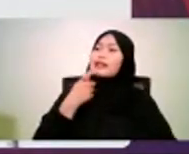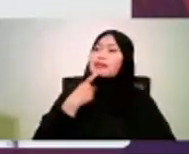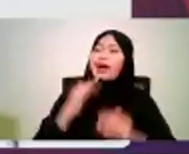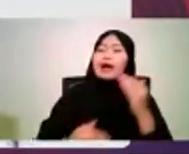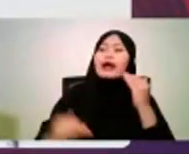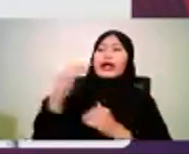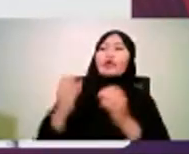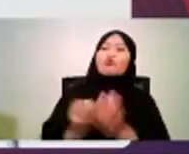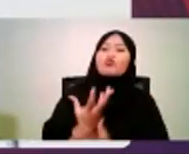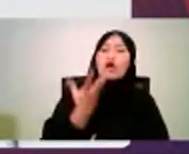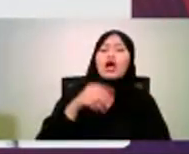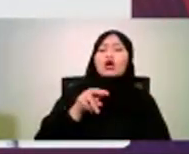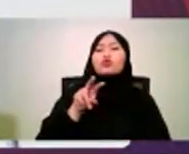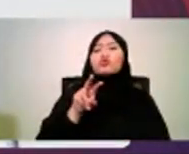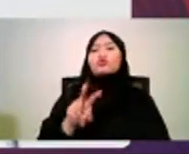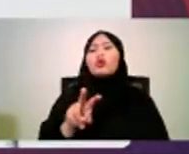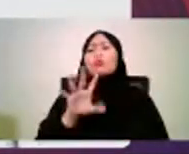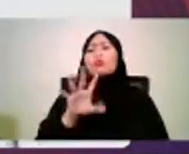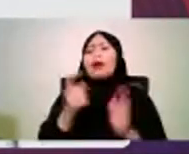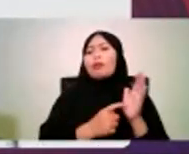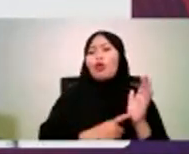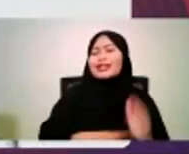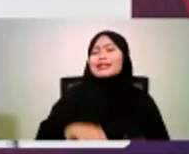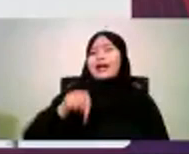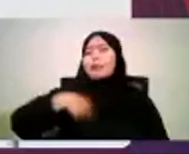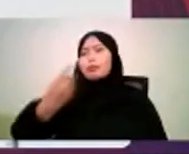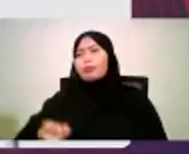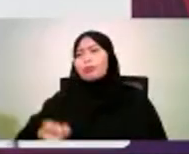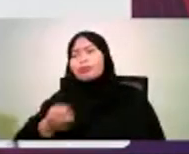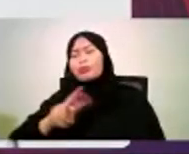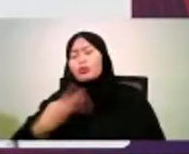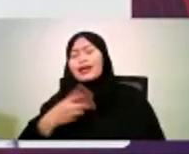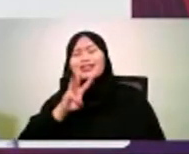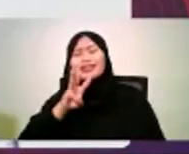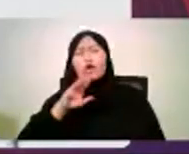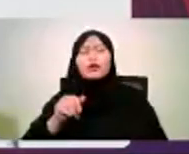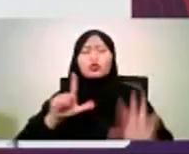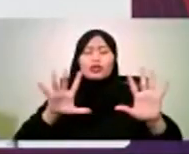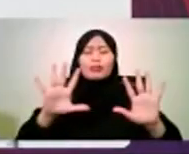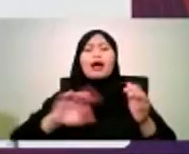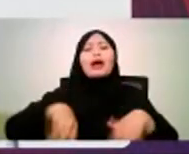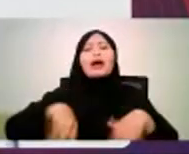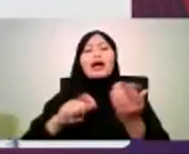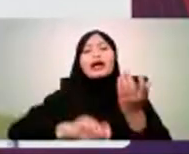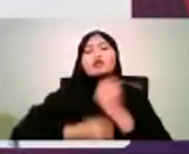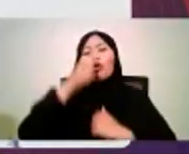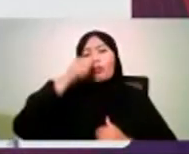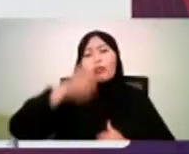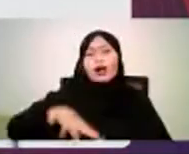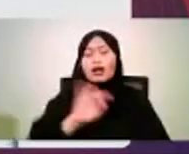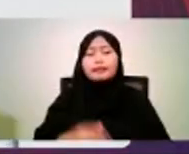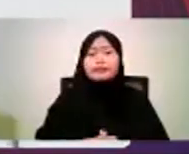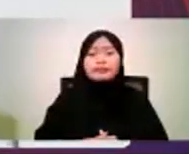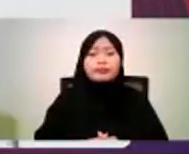tingkat suku bunga 25 bekas menjadi 3,75 seperti itu pak ya agamana Sponge dari perbankan seperti itu Pak